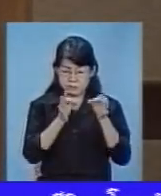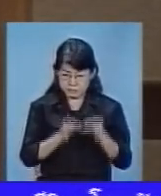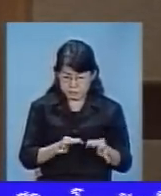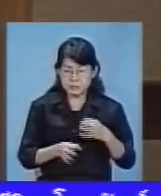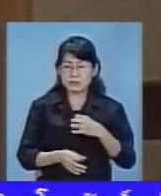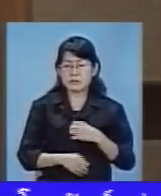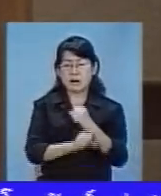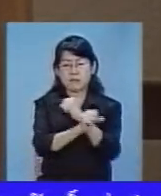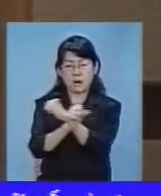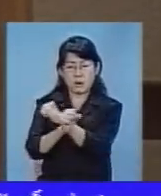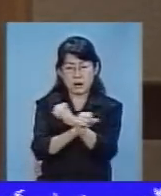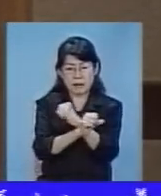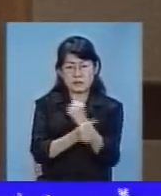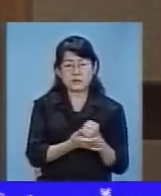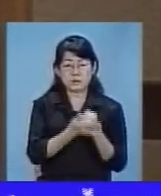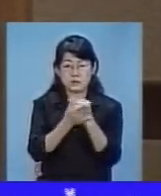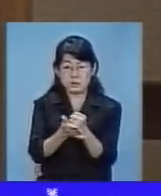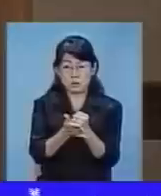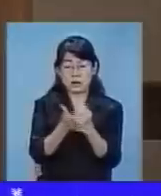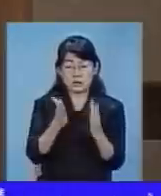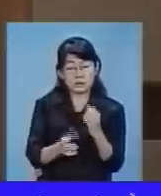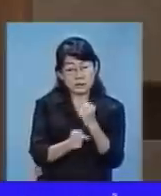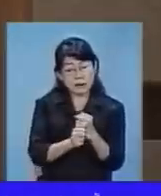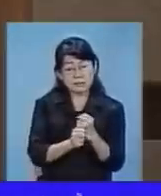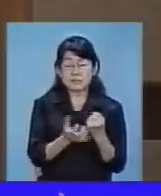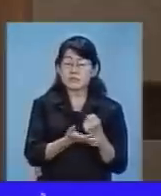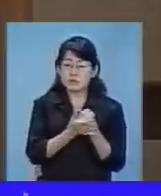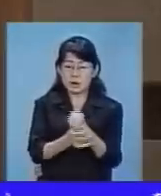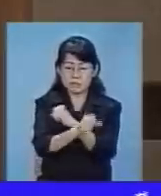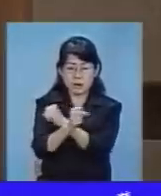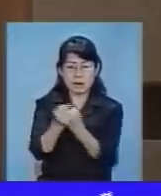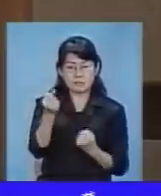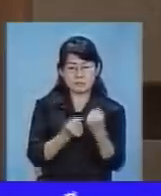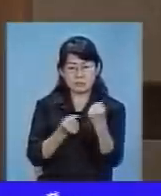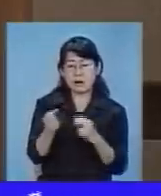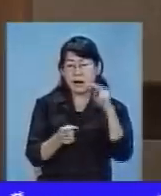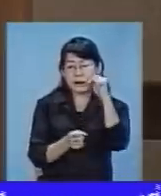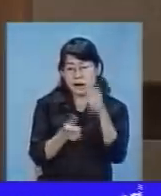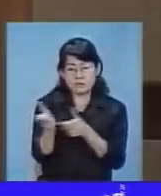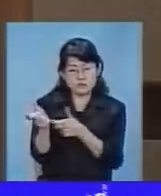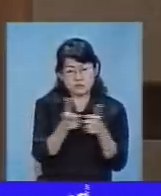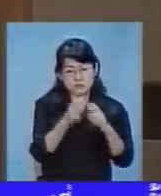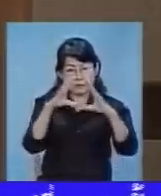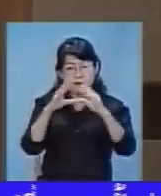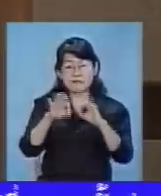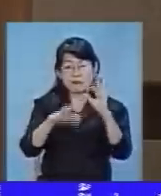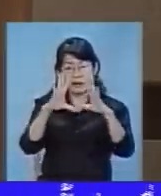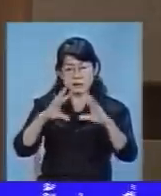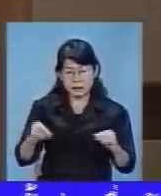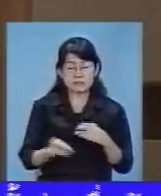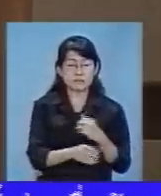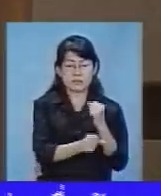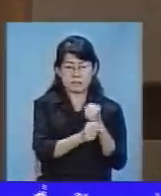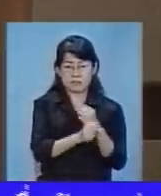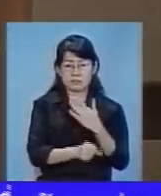คุ้มครองรถดับเพลิงหรืออะไรหรือไม่อย่างไรอันนี้คือข้อเท็จจริงที่เกิดขึ้นส่วนประเด็นที่3นะครับถ